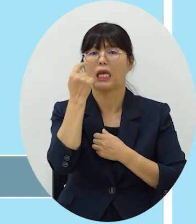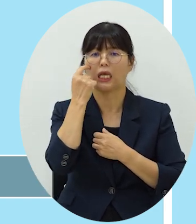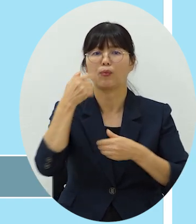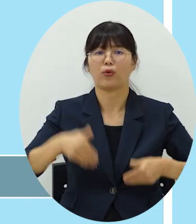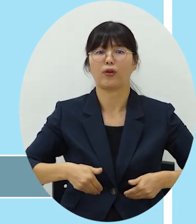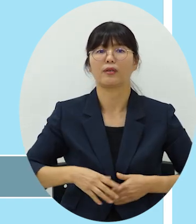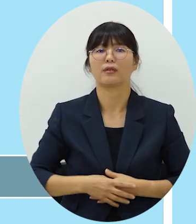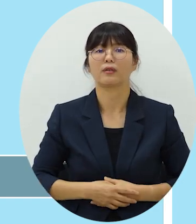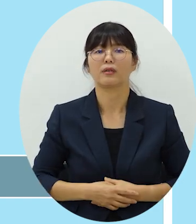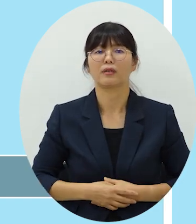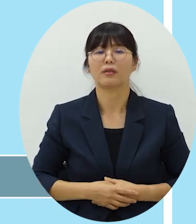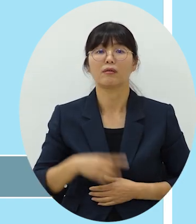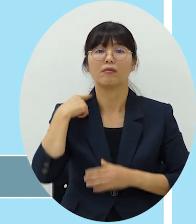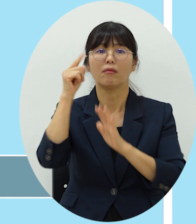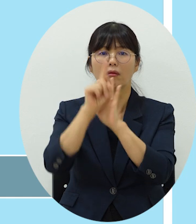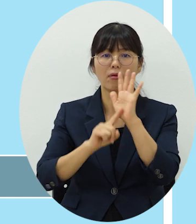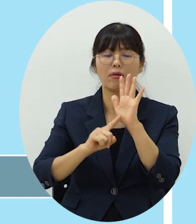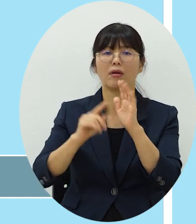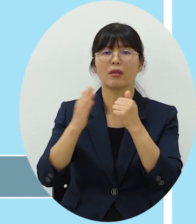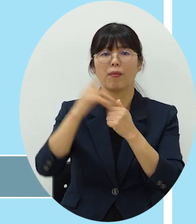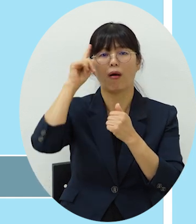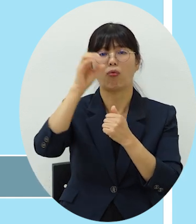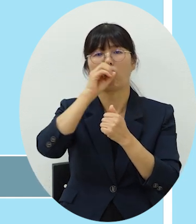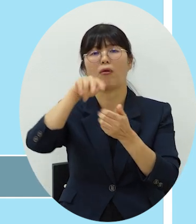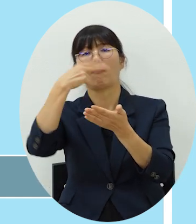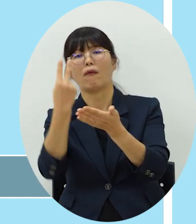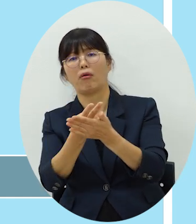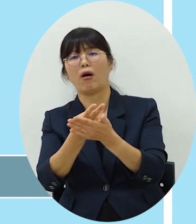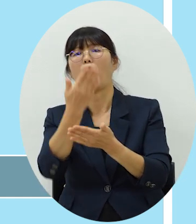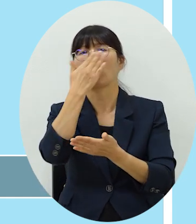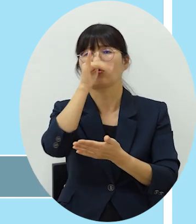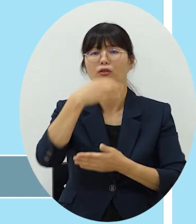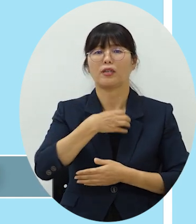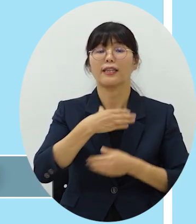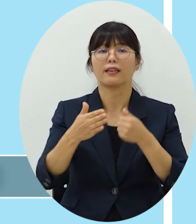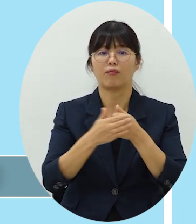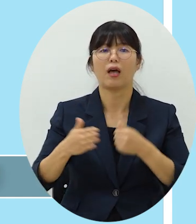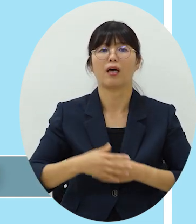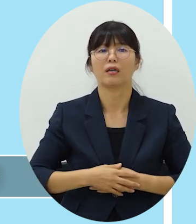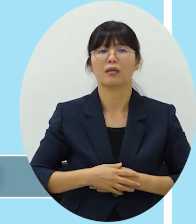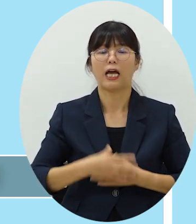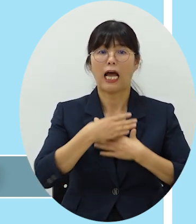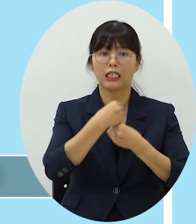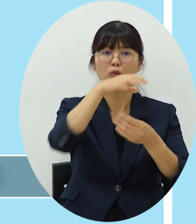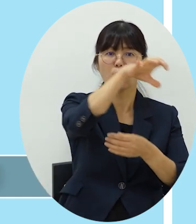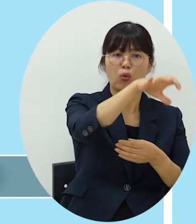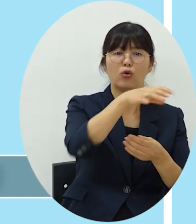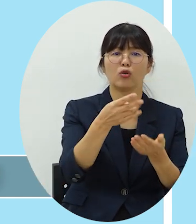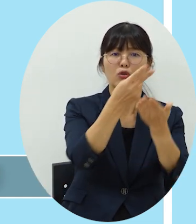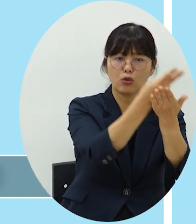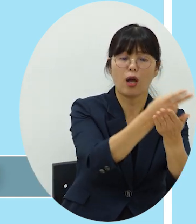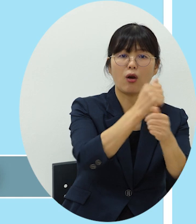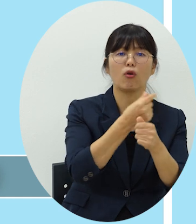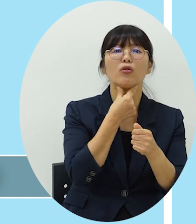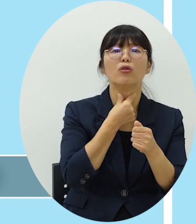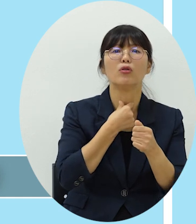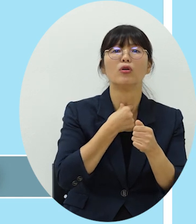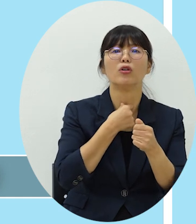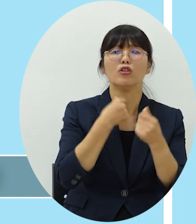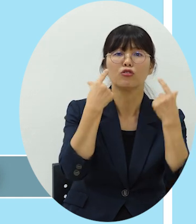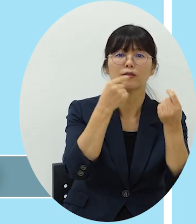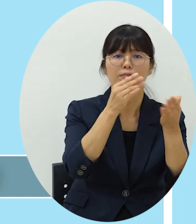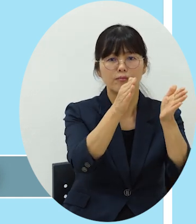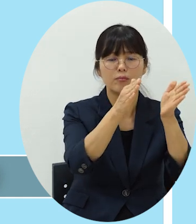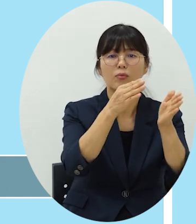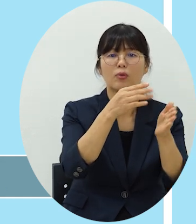확인합니다. 저혈당으로 의식을 잃을 때는 낙상의 우려가 있으므로 안전한 공간에서 기도를 유지할 수 있는 자세로